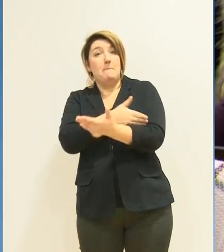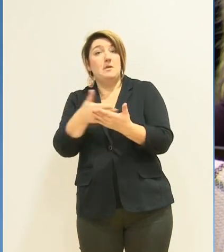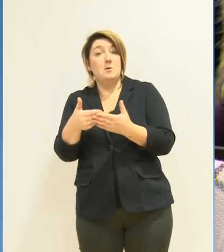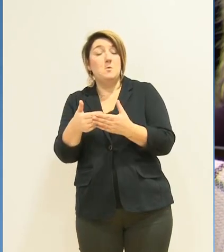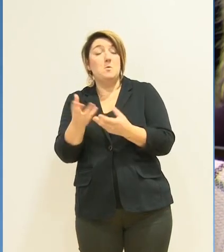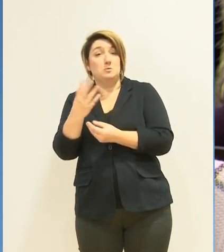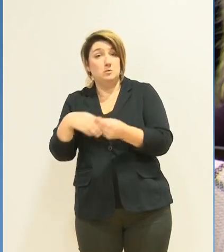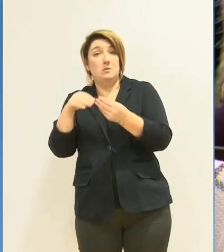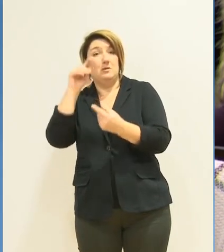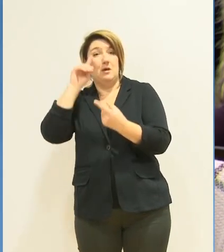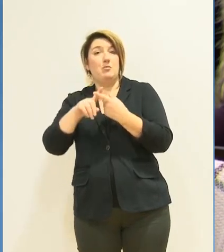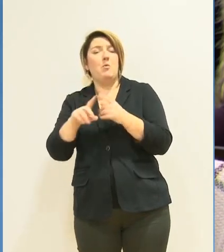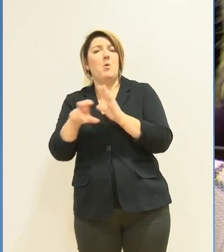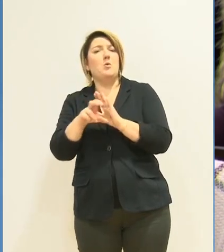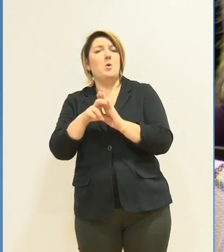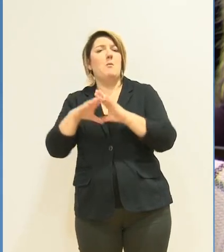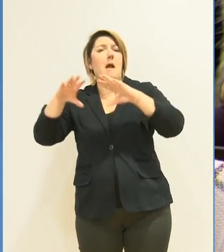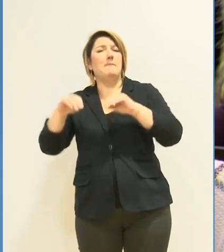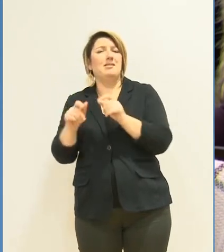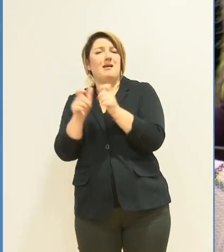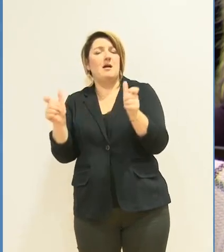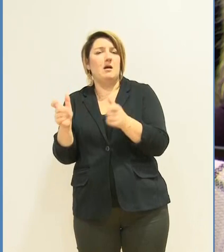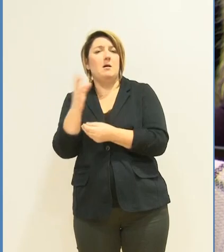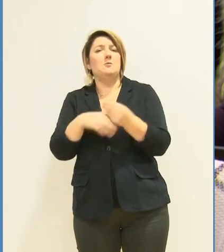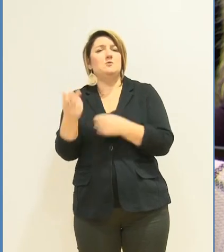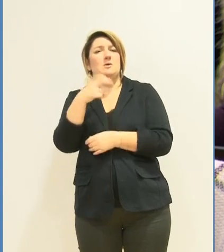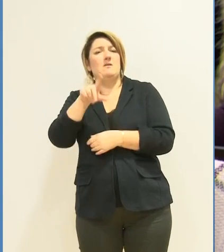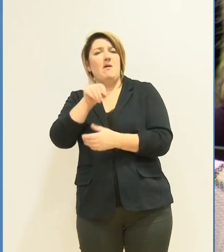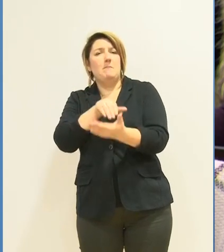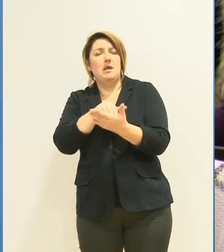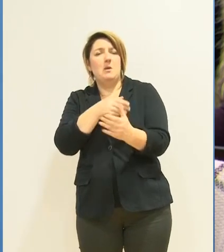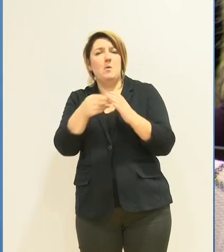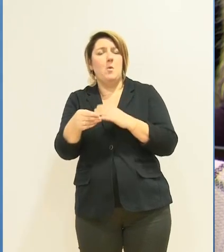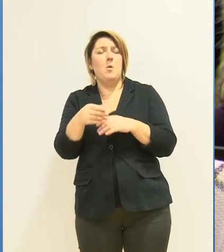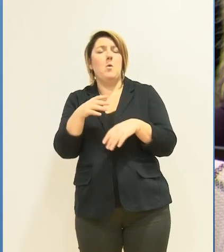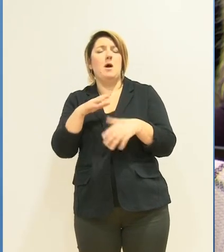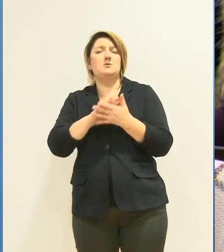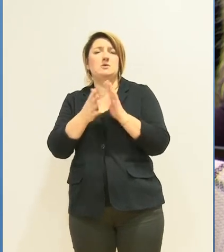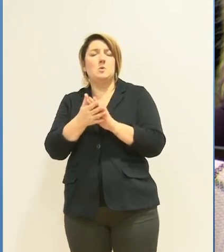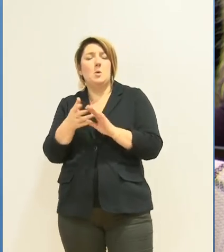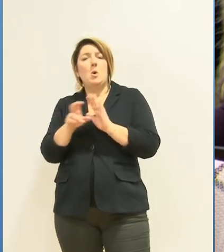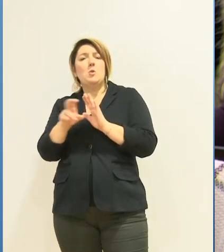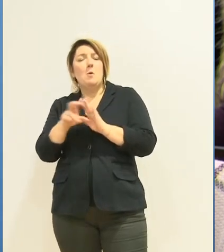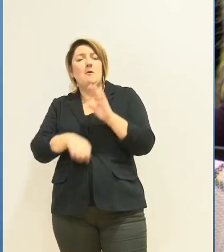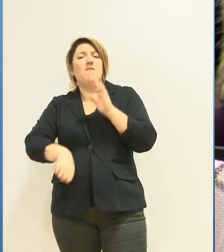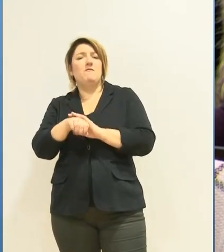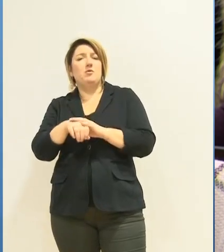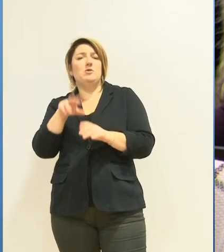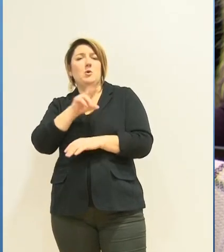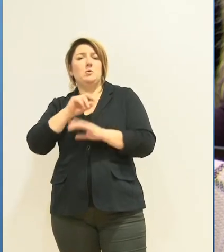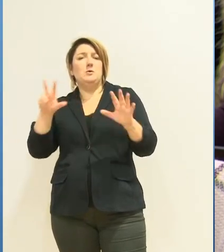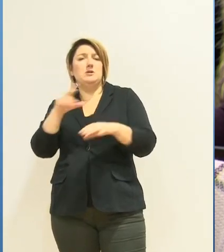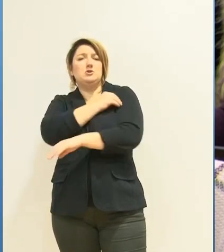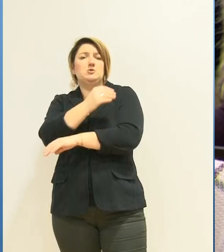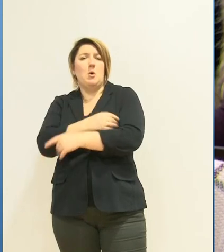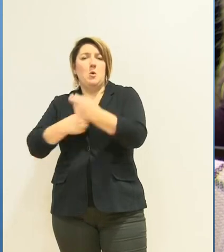habitat les 322 1000 euros à la scsp grenoble foot 38 sport commercial les 99 milles euros